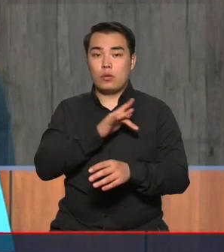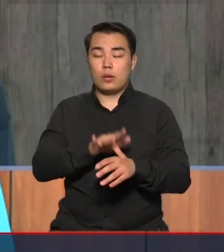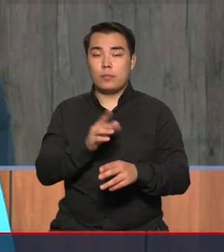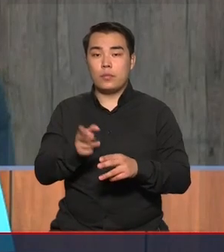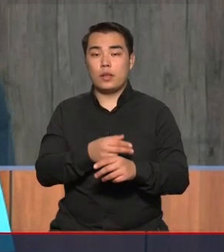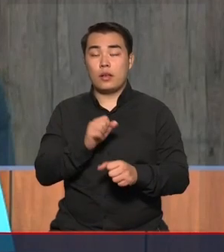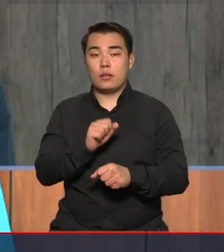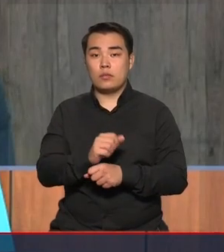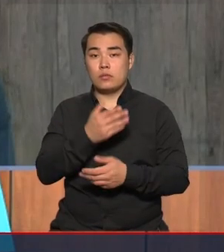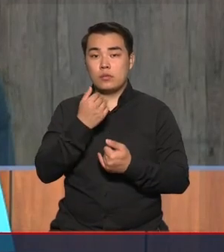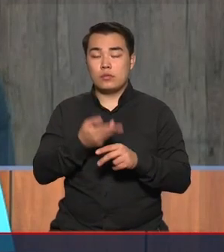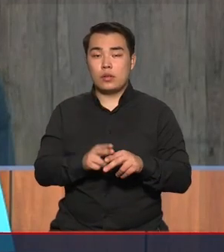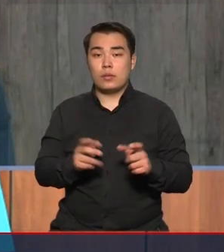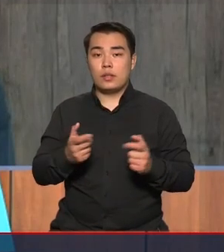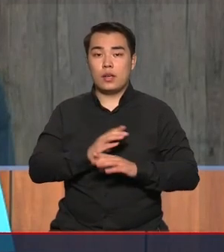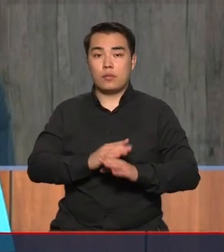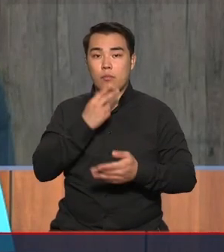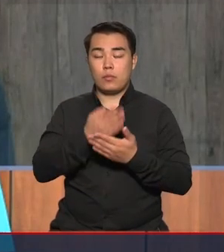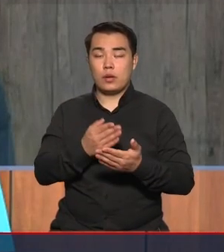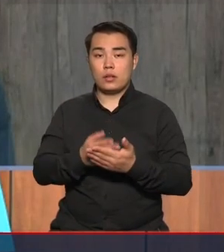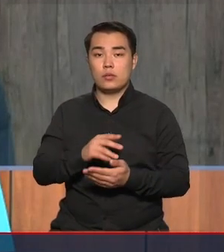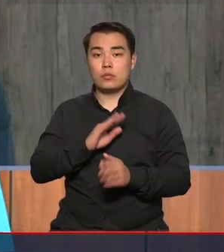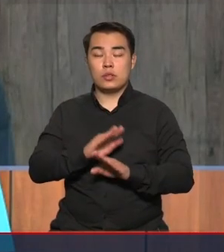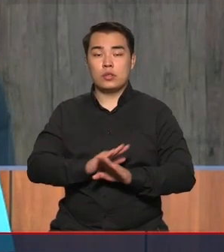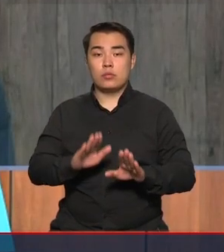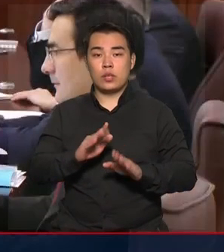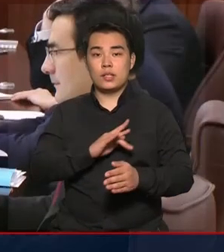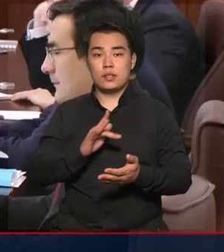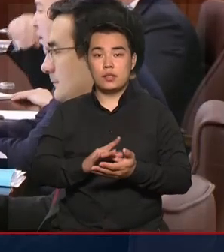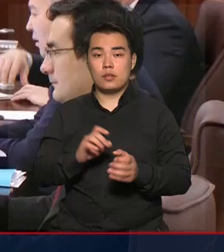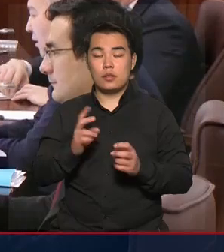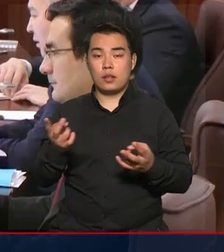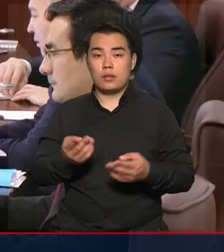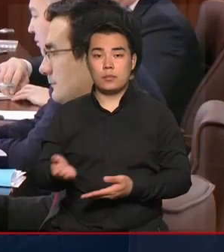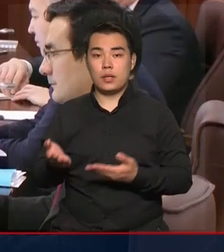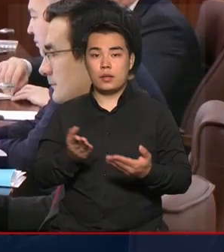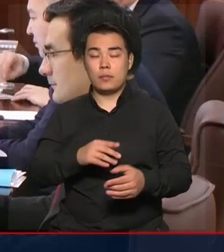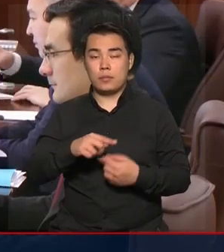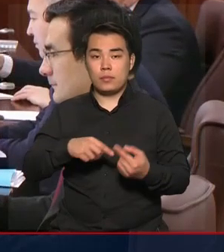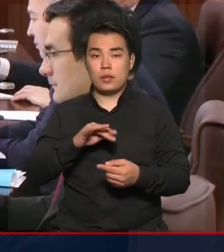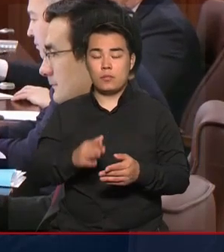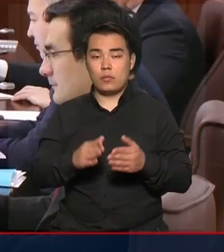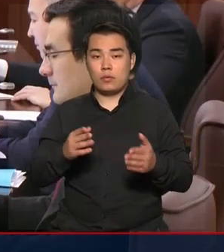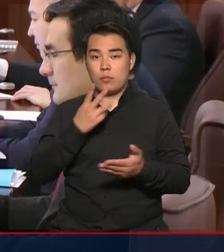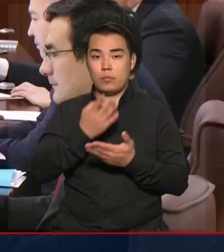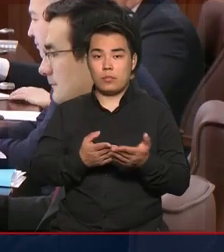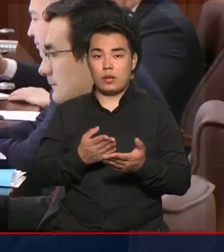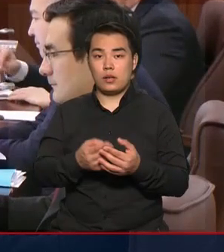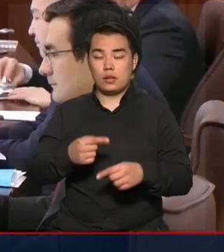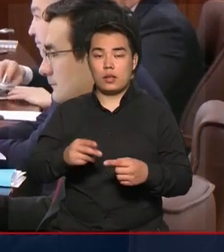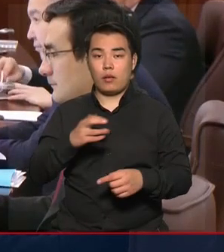окраин не ограничиваться благоустройством только центра можно привлекать бизнес и крупные предприятия для шествовать